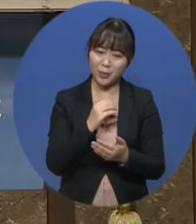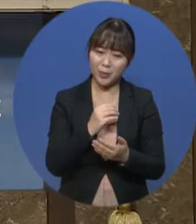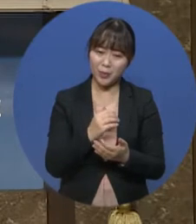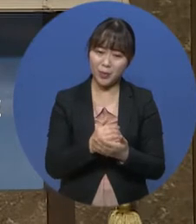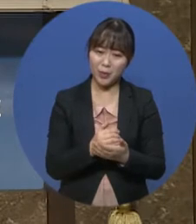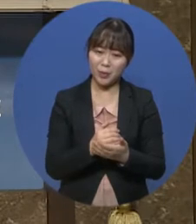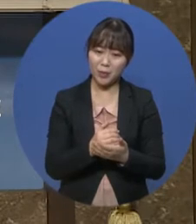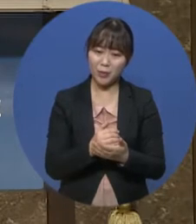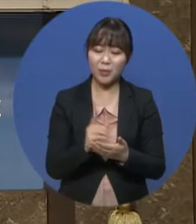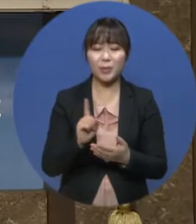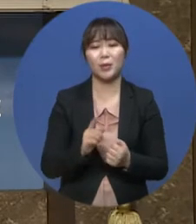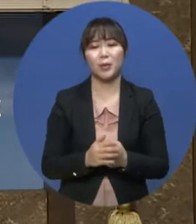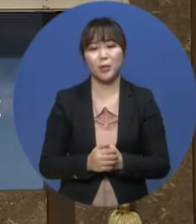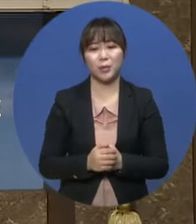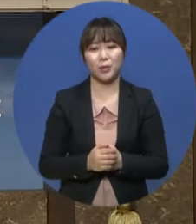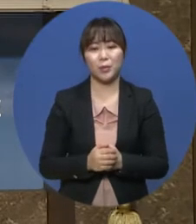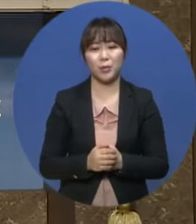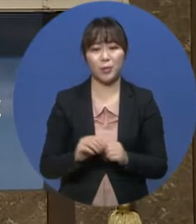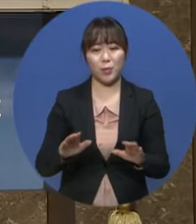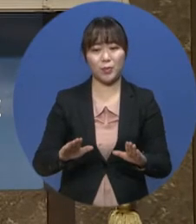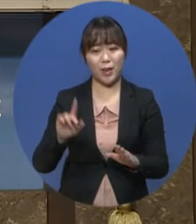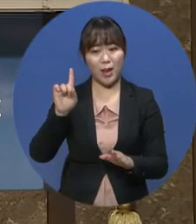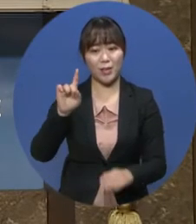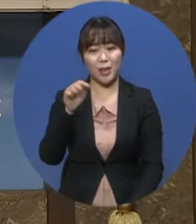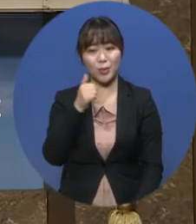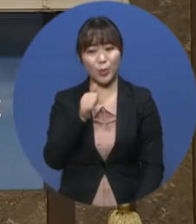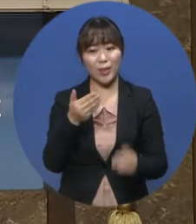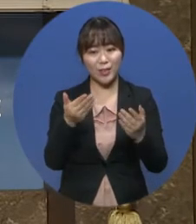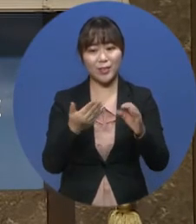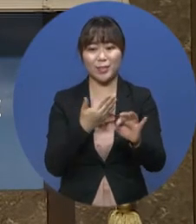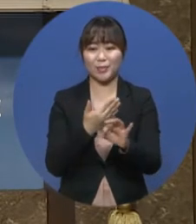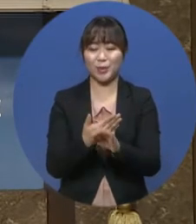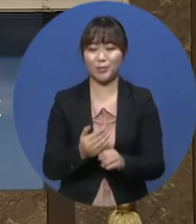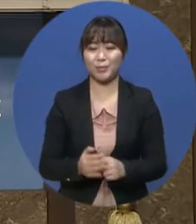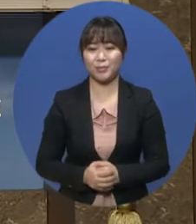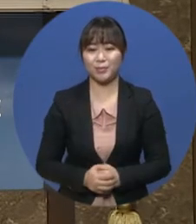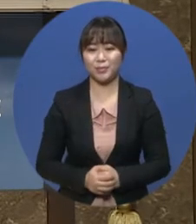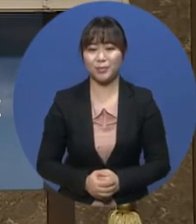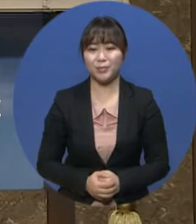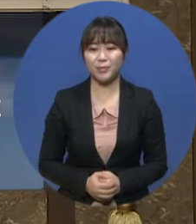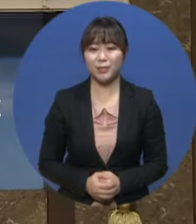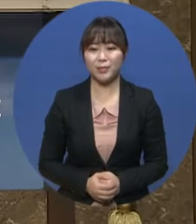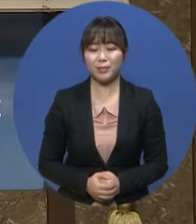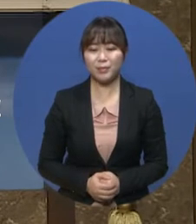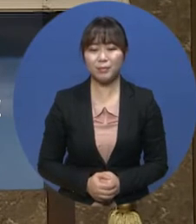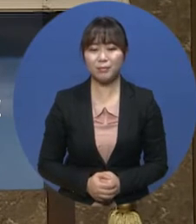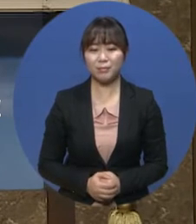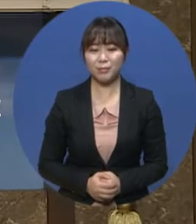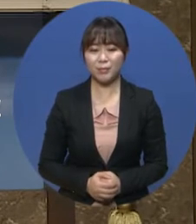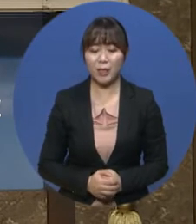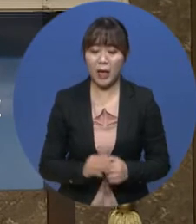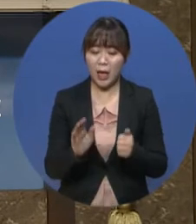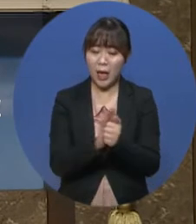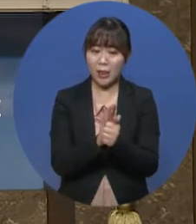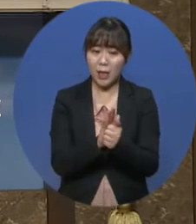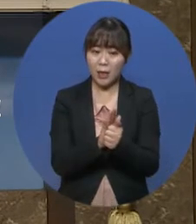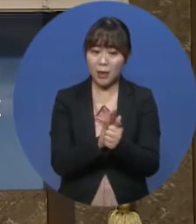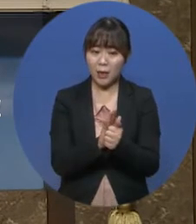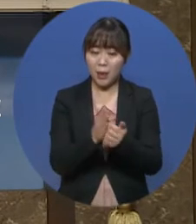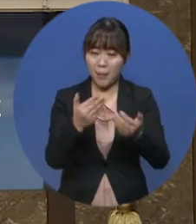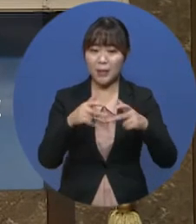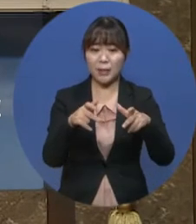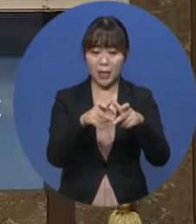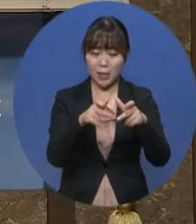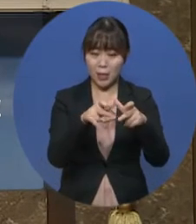부분은 4 어느 하나 소개하면 예 어 그 혜택을 받은 장애인